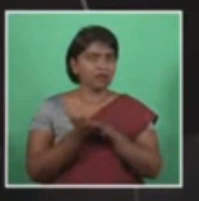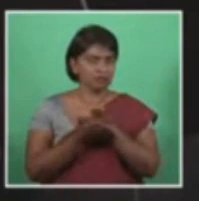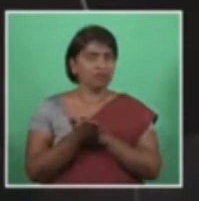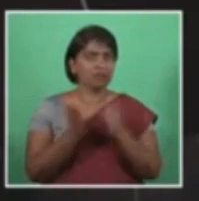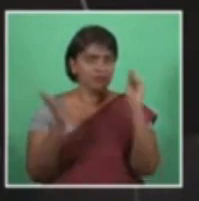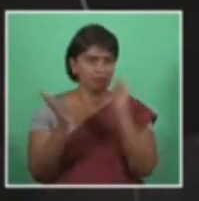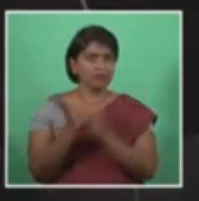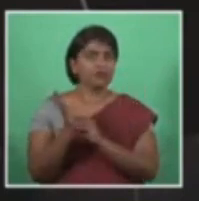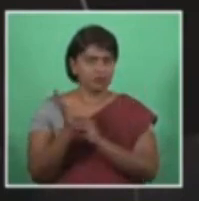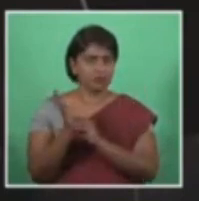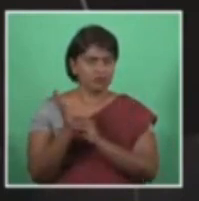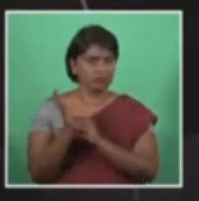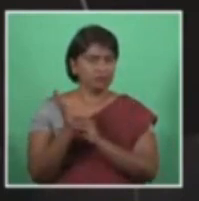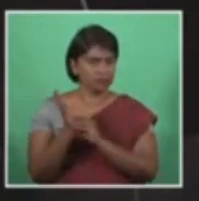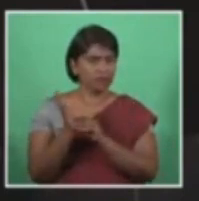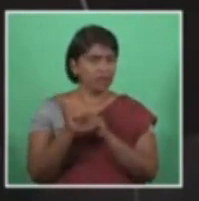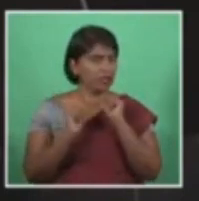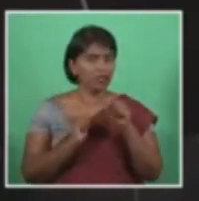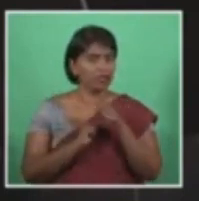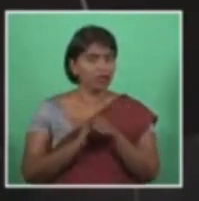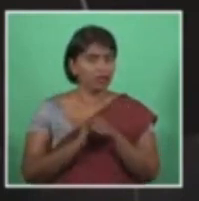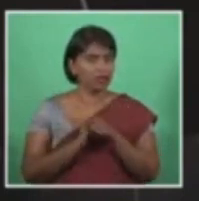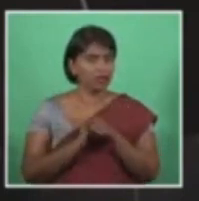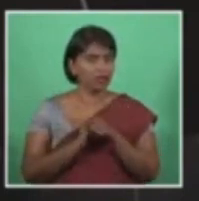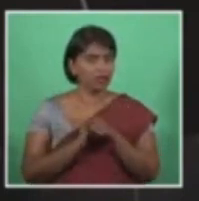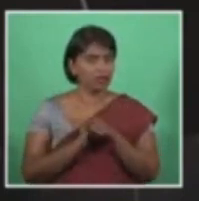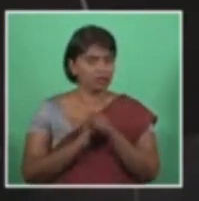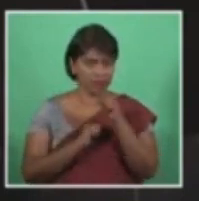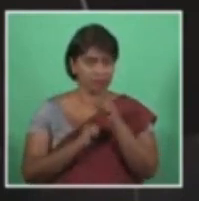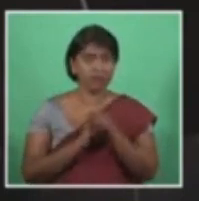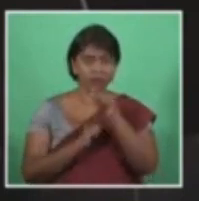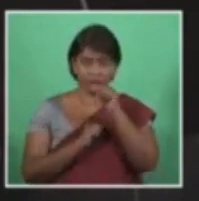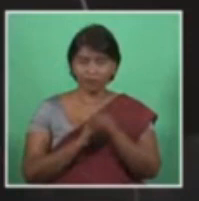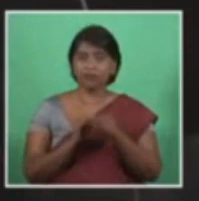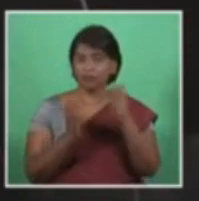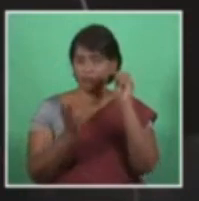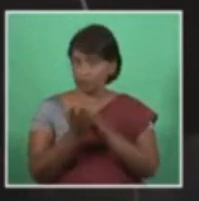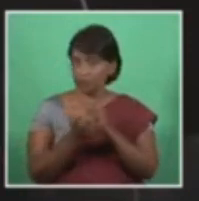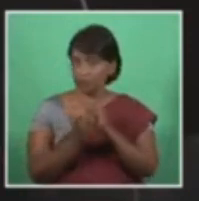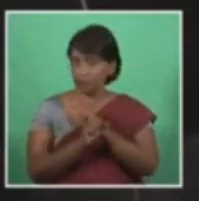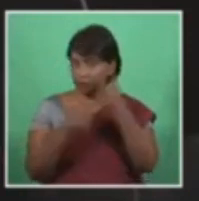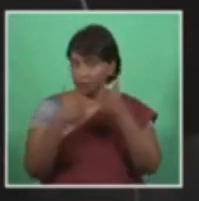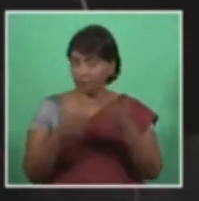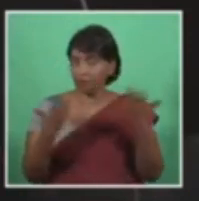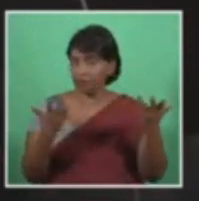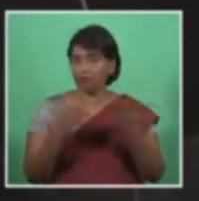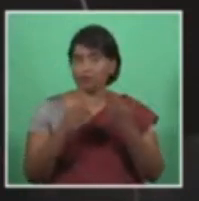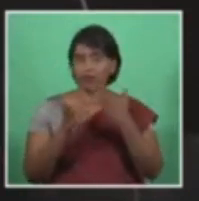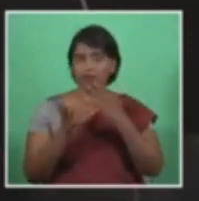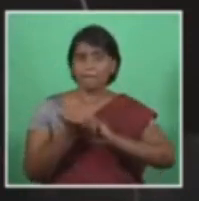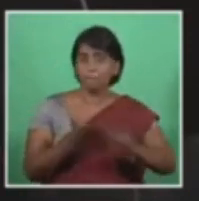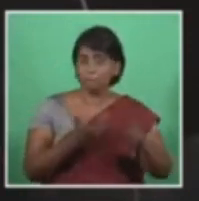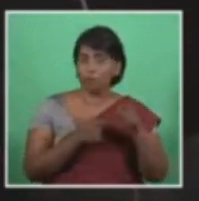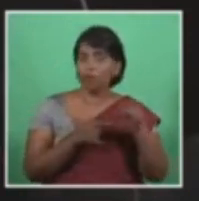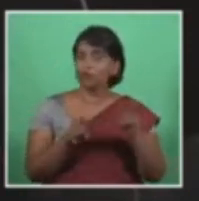වඩා පැහැදිලිව මේක තුළ එන්න ඕනේ. මොකෝ ඒක ඒක හරි ඒක මේ ඩෙෆිනිෂන් එක හරියට නැතුව මේක ඉන්ටර්ප්‍රීට්